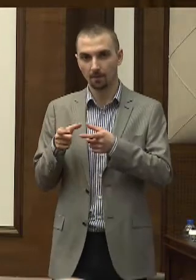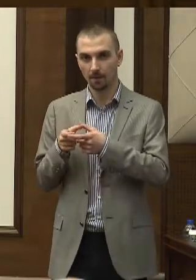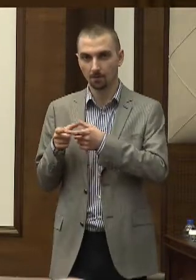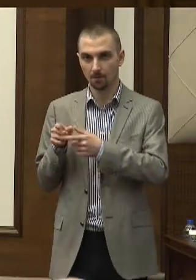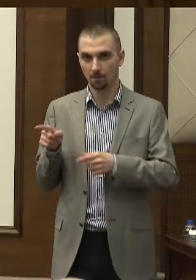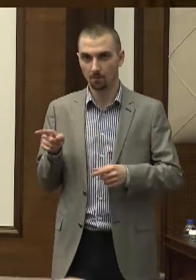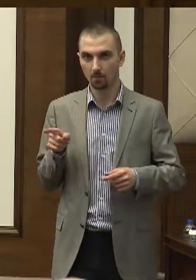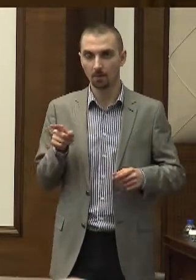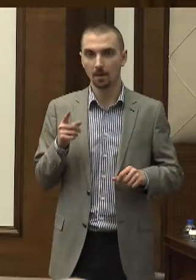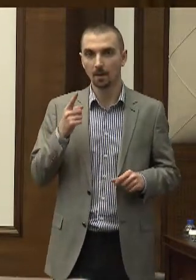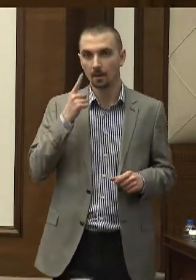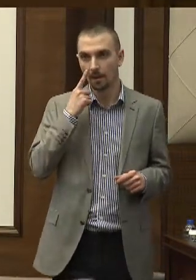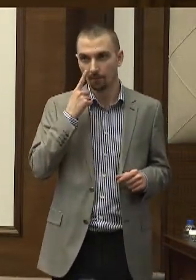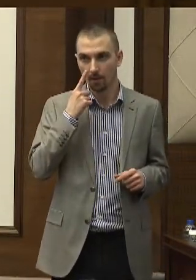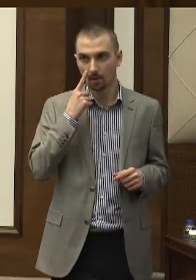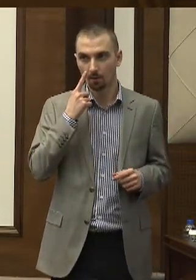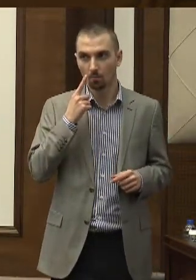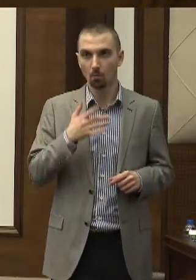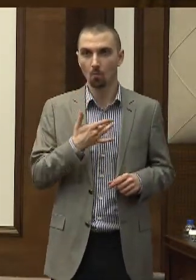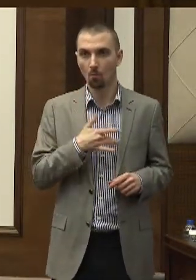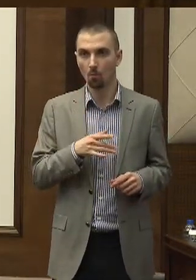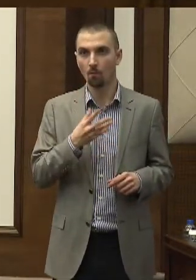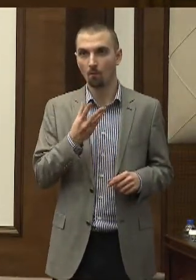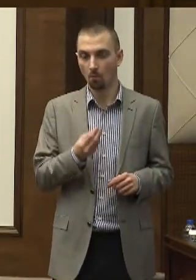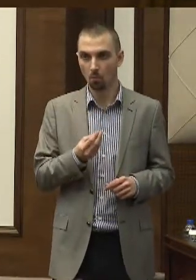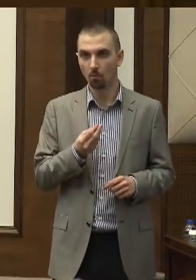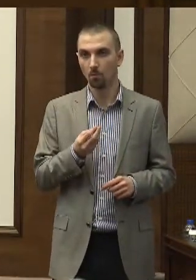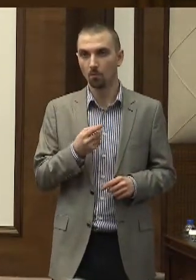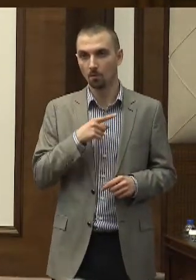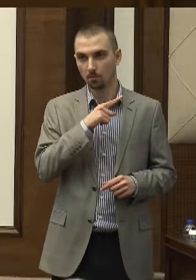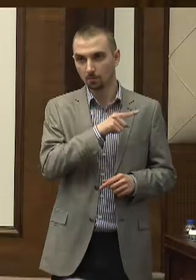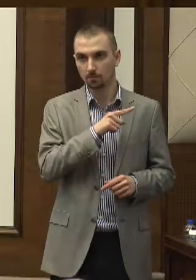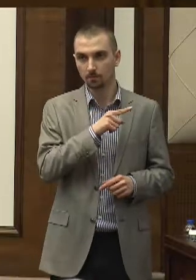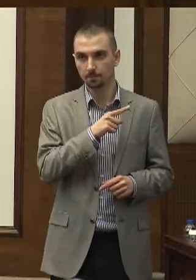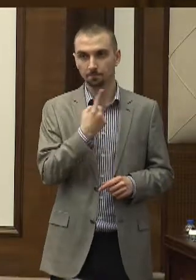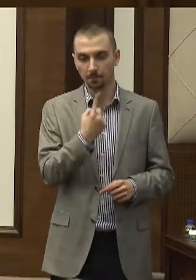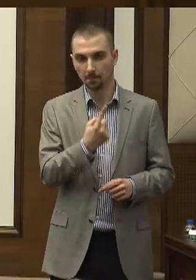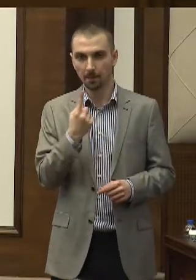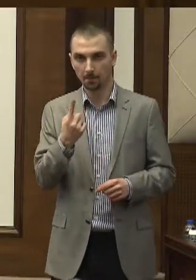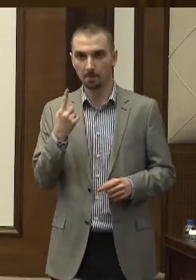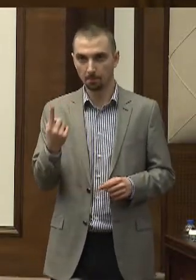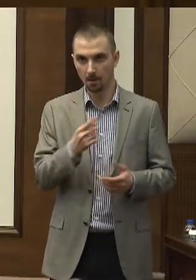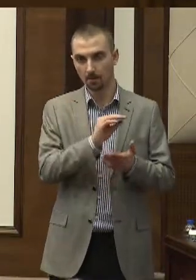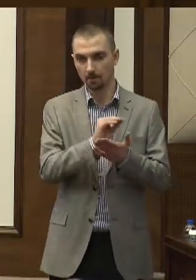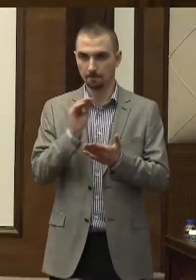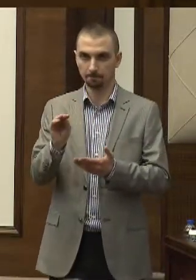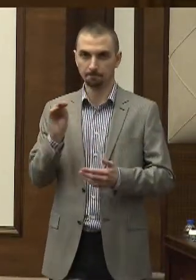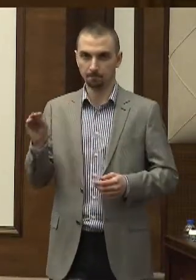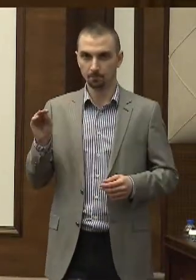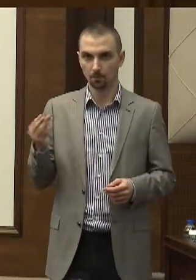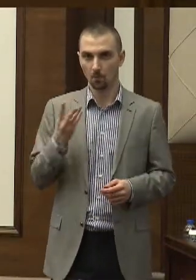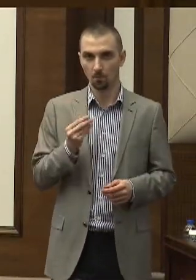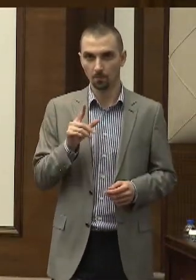devletten muafiyet alan dernekler olduğundan onlara da orada birer tane yer tahsis